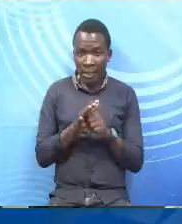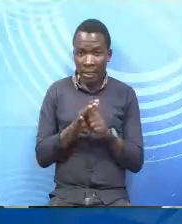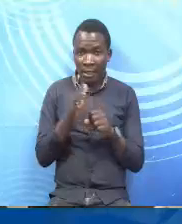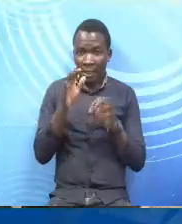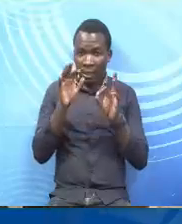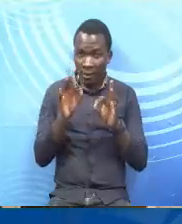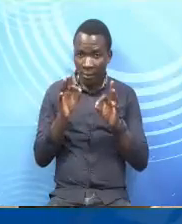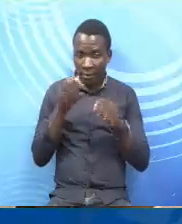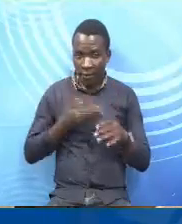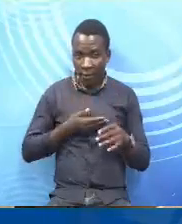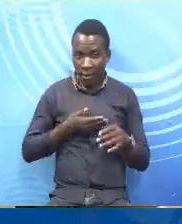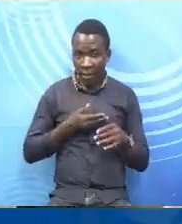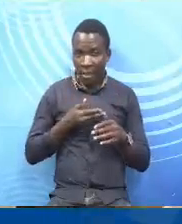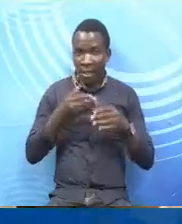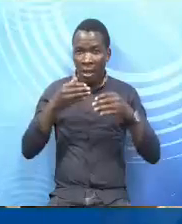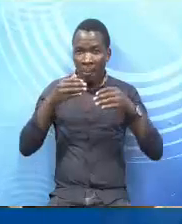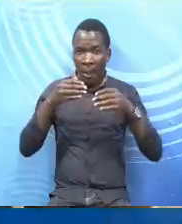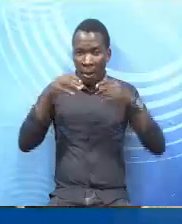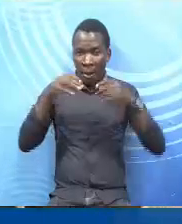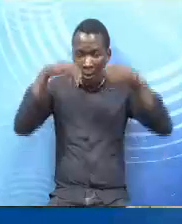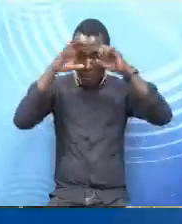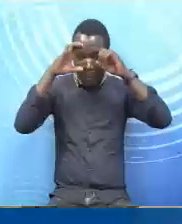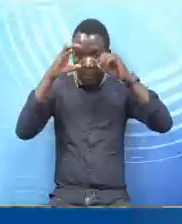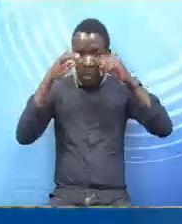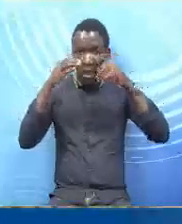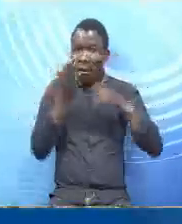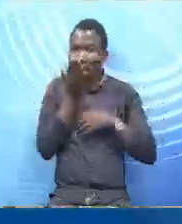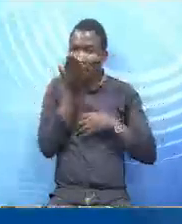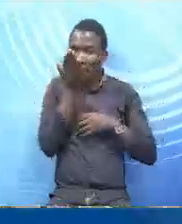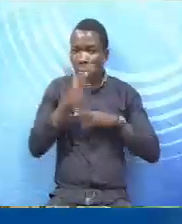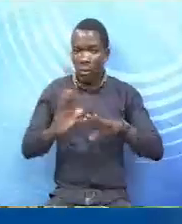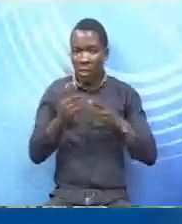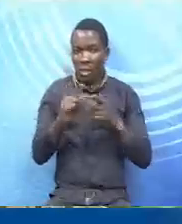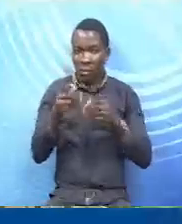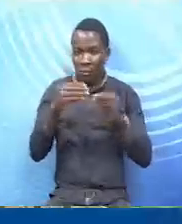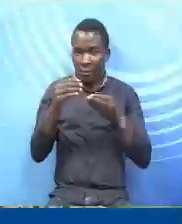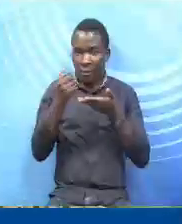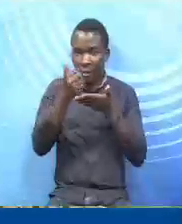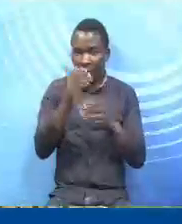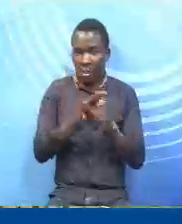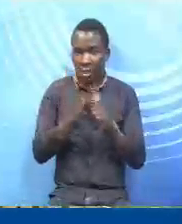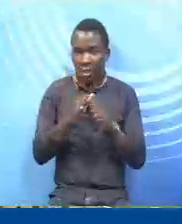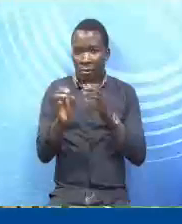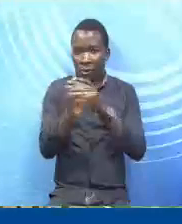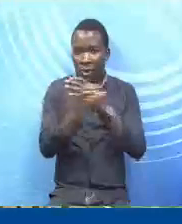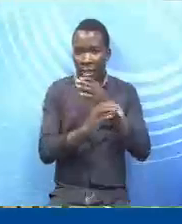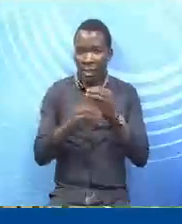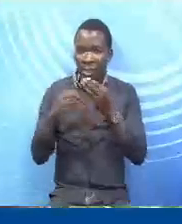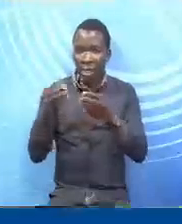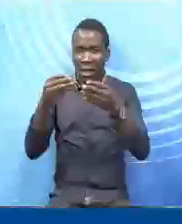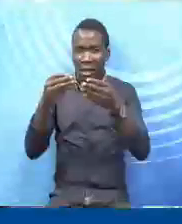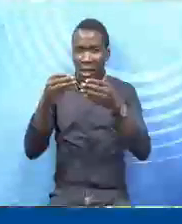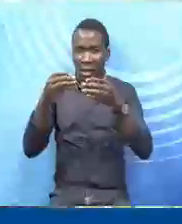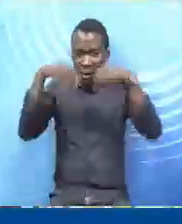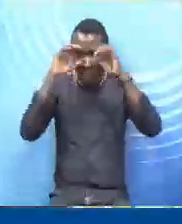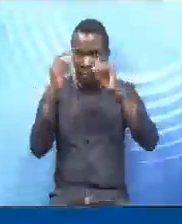bafite byari ugupima umuriro gusa ariko iki gikoresho kizabafasha cyane. Kuko buri kagari kashyikirijwe igipimo kimwe muri aka karere ngo